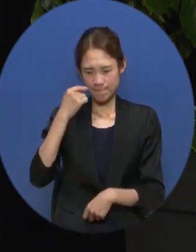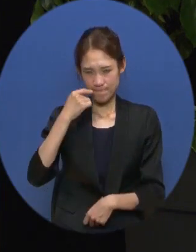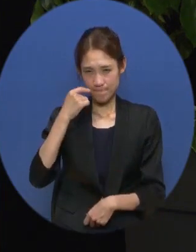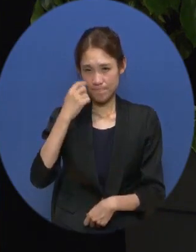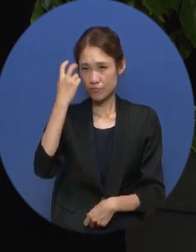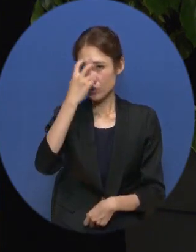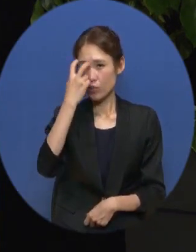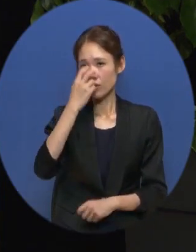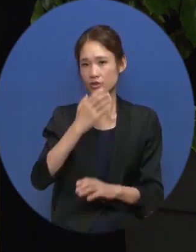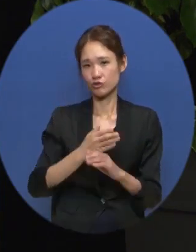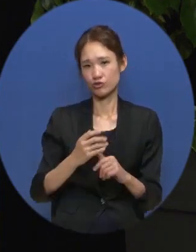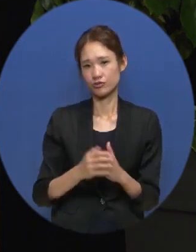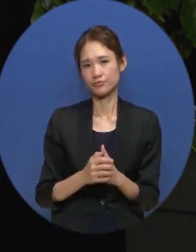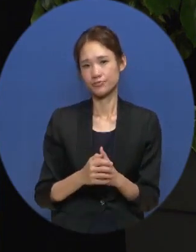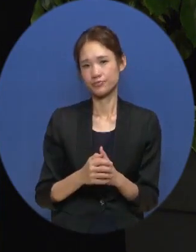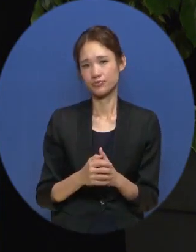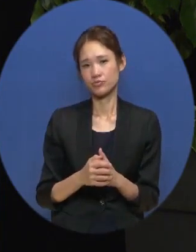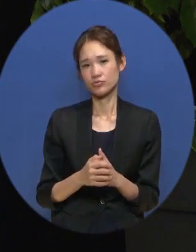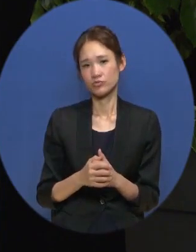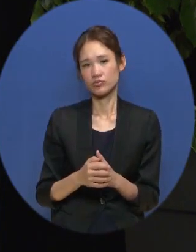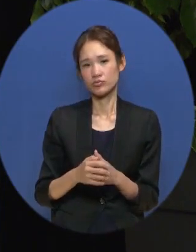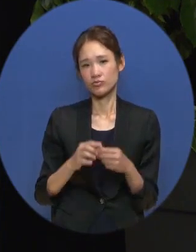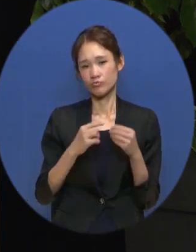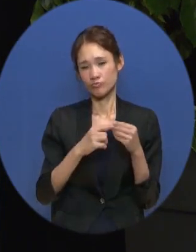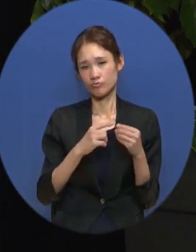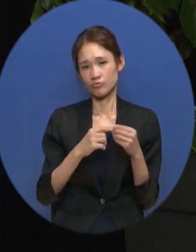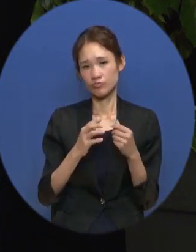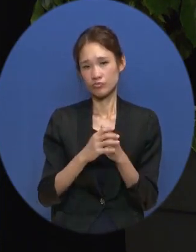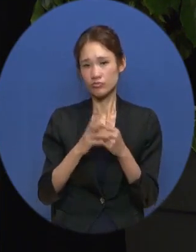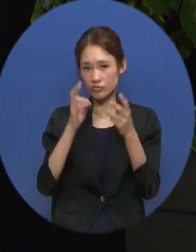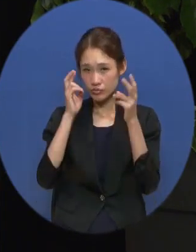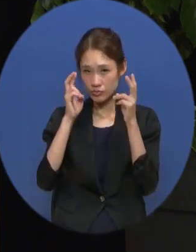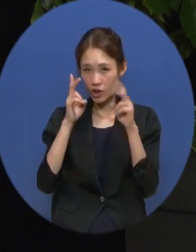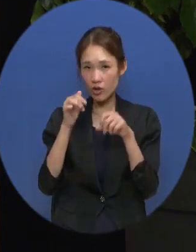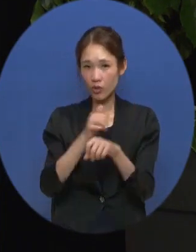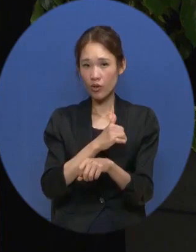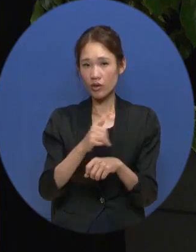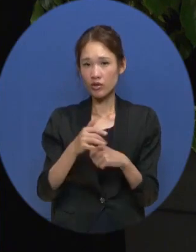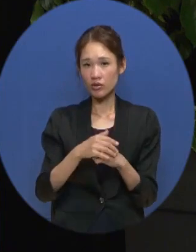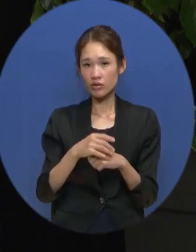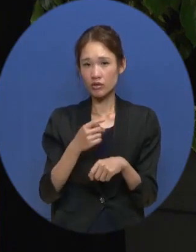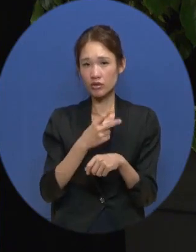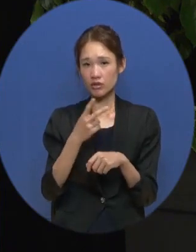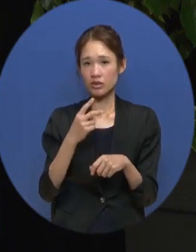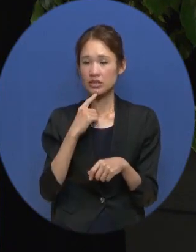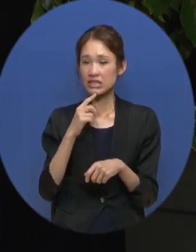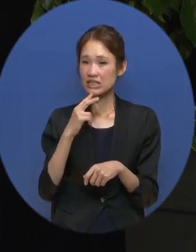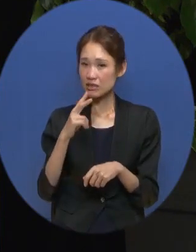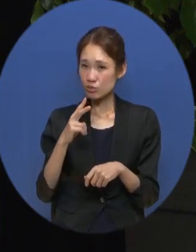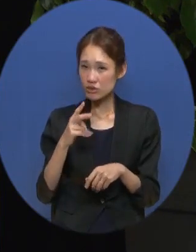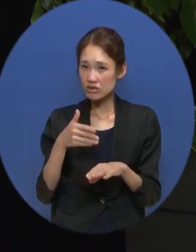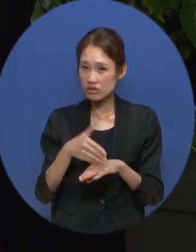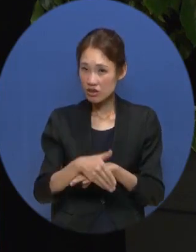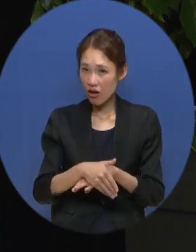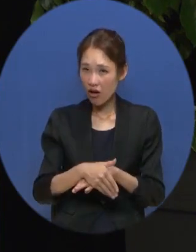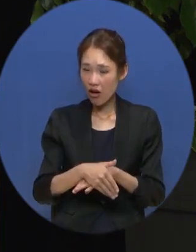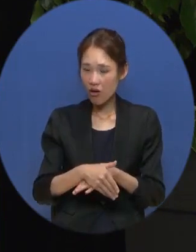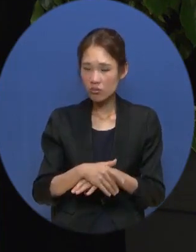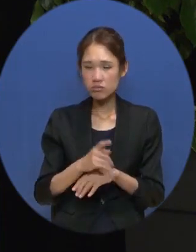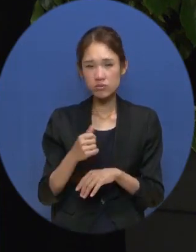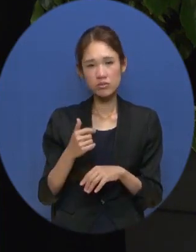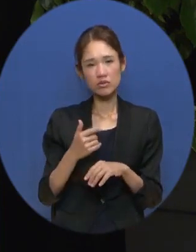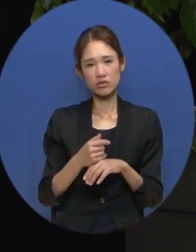있습니다. 그래서 그 일단 뭐 그 출퇴근하고 뭐 1, 2분 늦는 게 별거 아닌 것 같지만